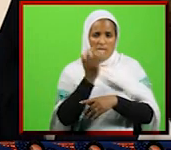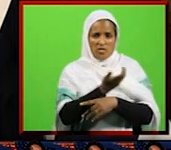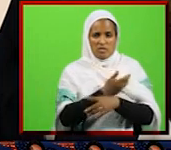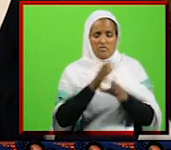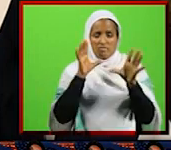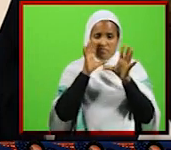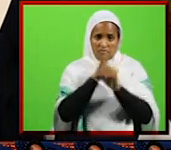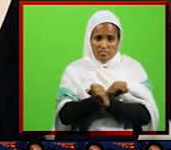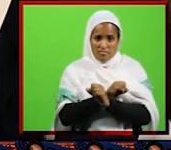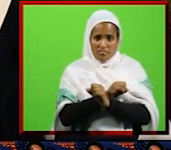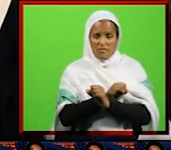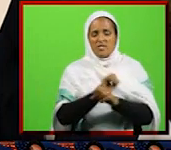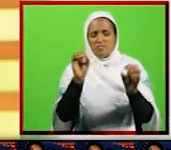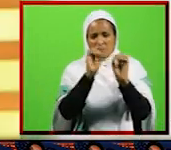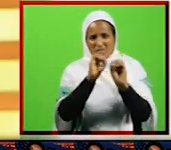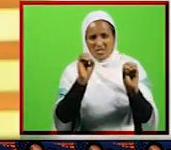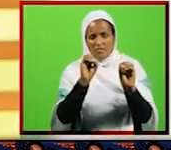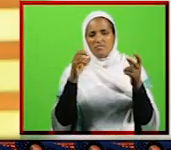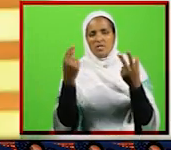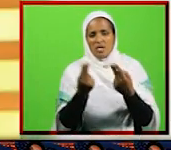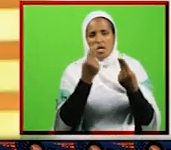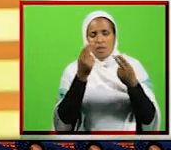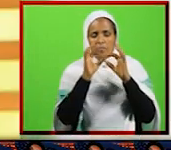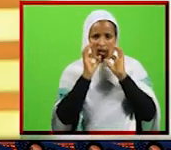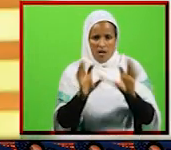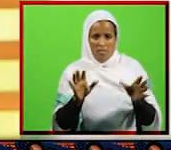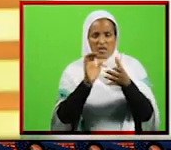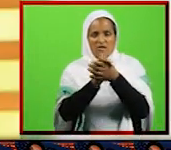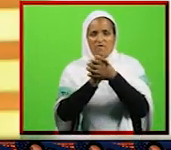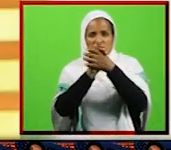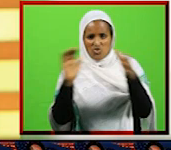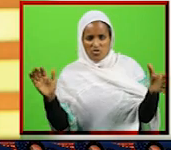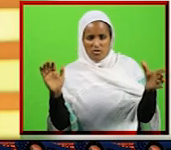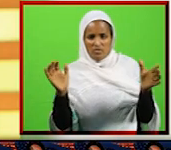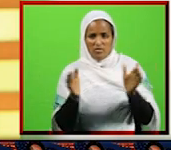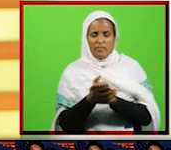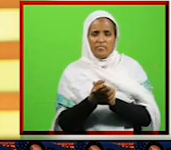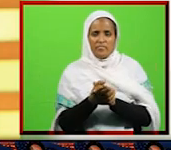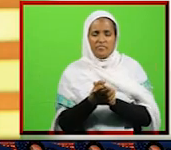የዛሬውን ዝግጅታችን የምናጠቃልለው ምንም አይነት ጥቅም የሌለበት ፍቺ